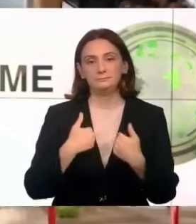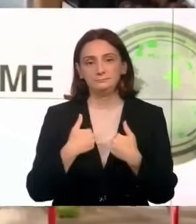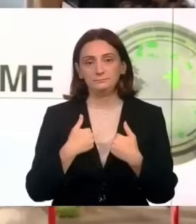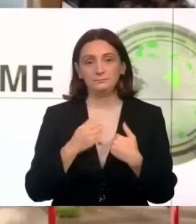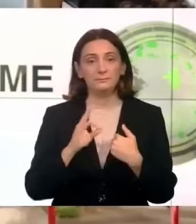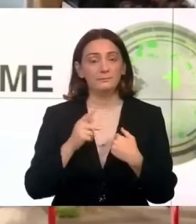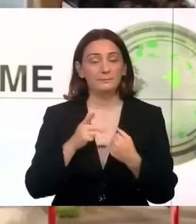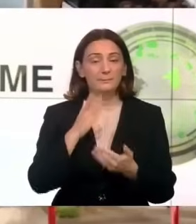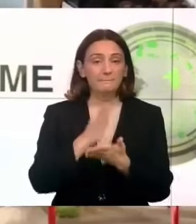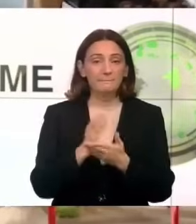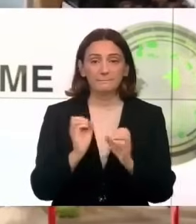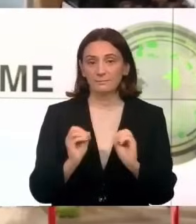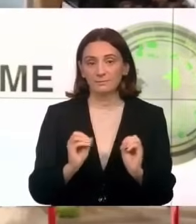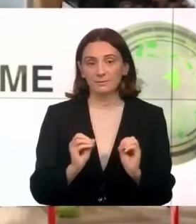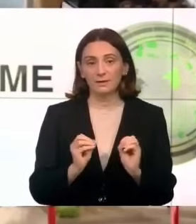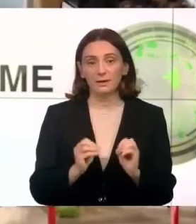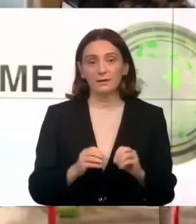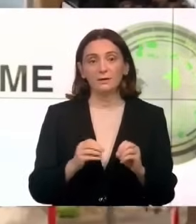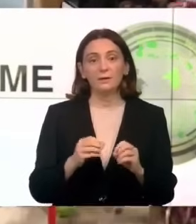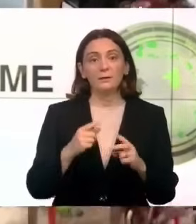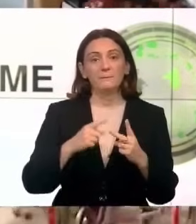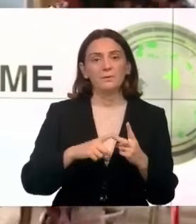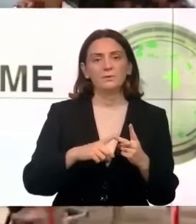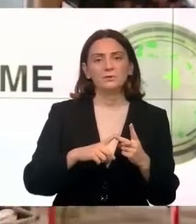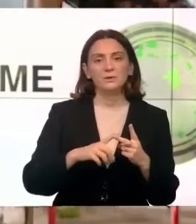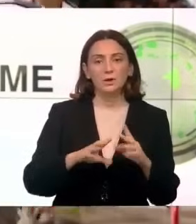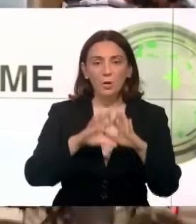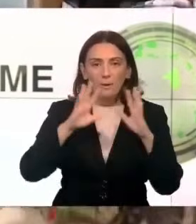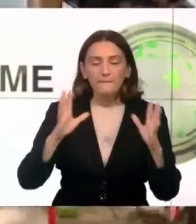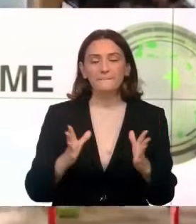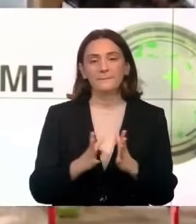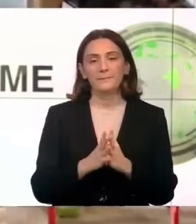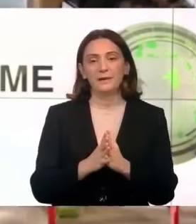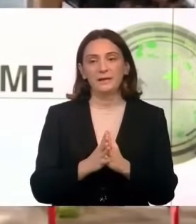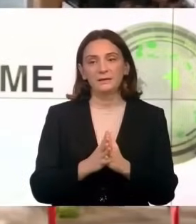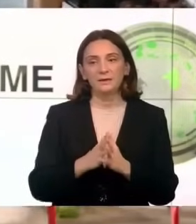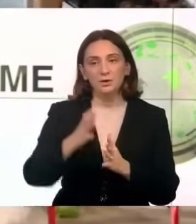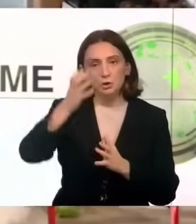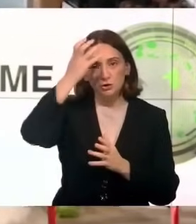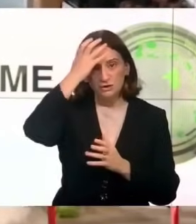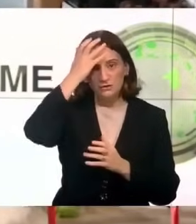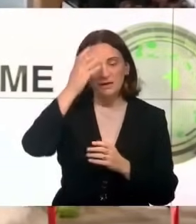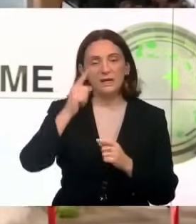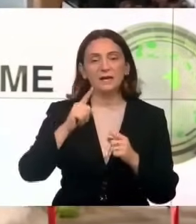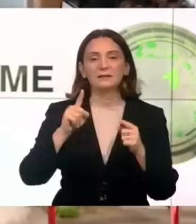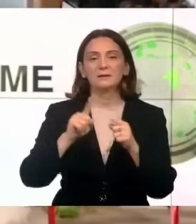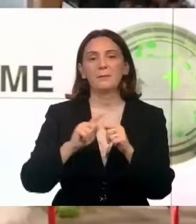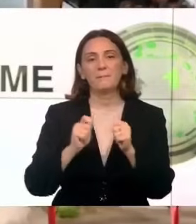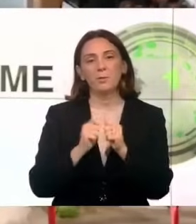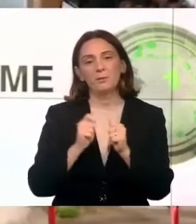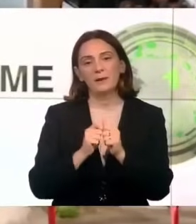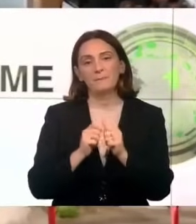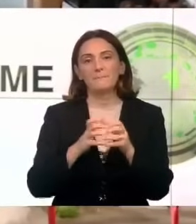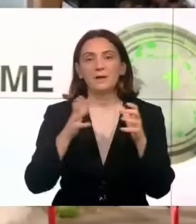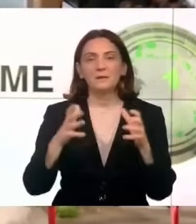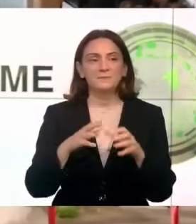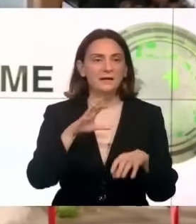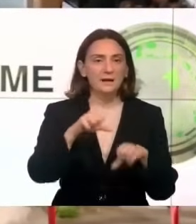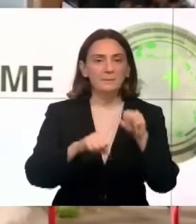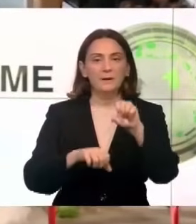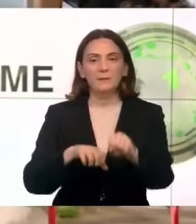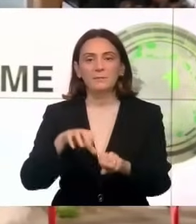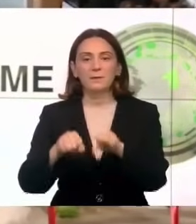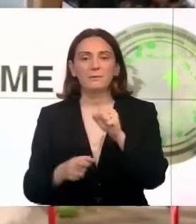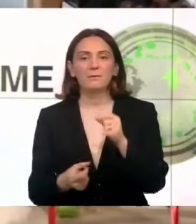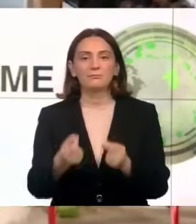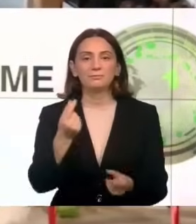posaçme SPAK kërkoi që Alçi Bllako, ish deputet, të dënohet sërish për veprën e shpërdorimit të detyrës. Do duhet të përfundojë